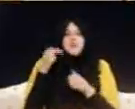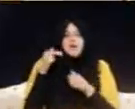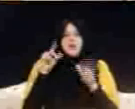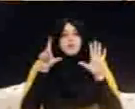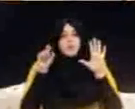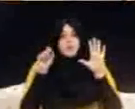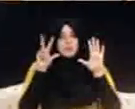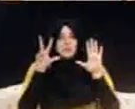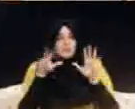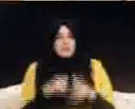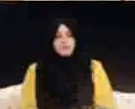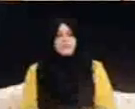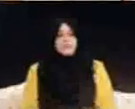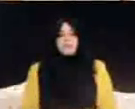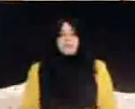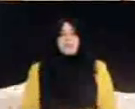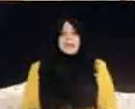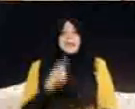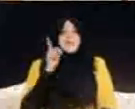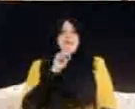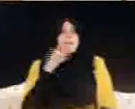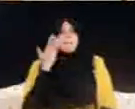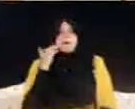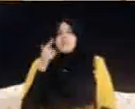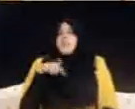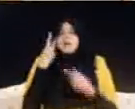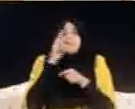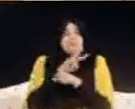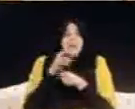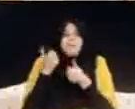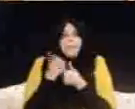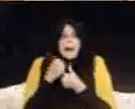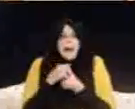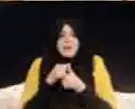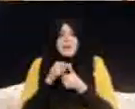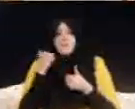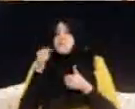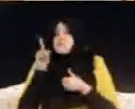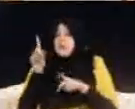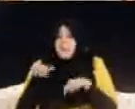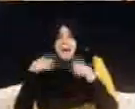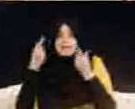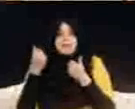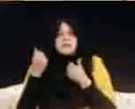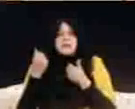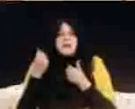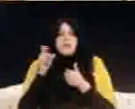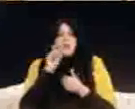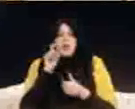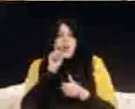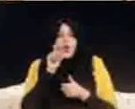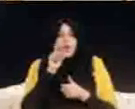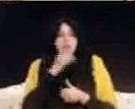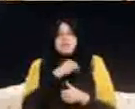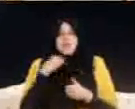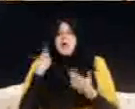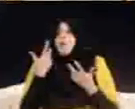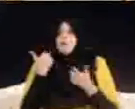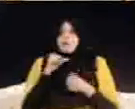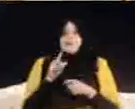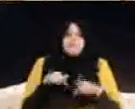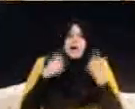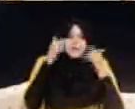كان هذه المرأة المعتدة راحت تزور مريض، وراحت ربما هي راحت للطبيب باش تداوي، ربما حضرت جنازة،